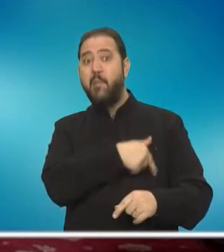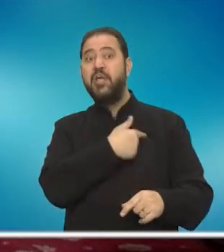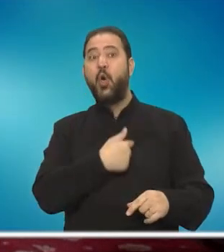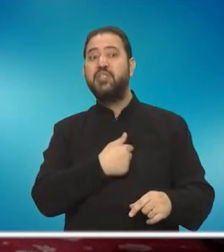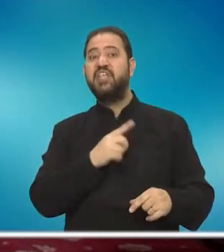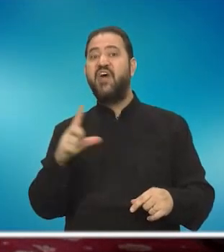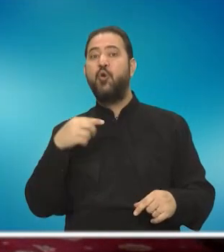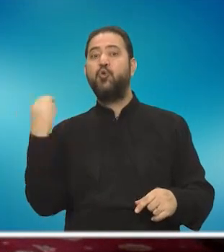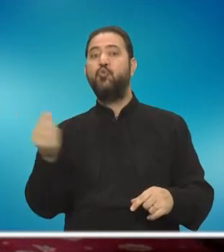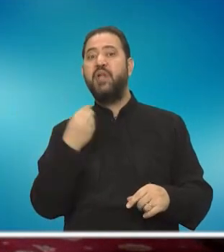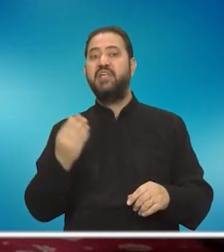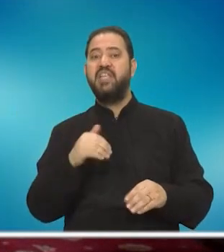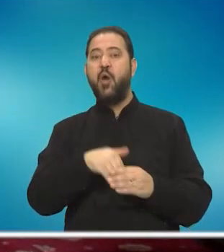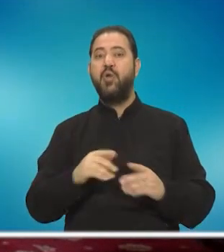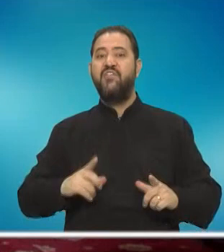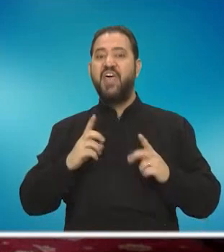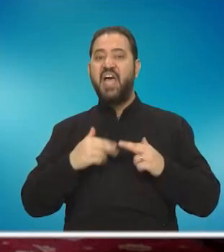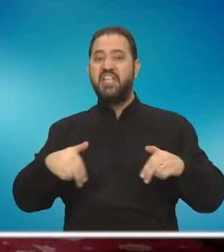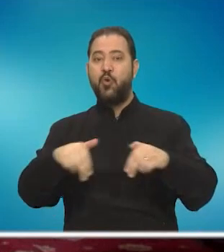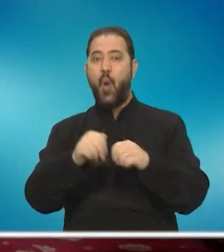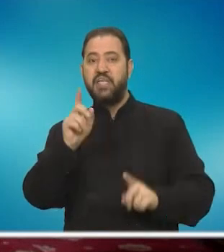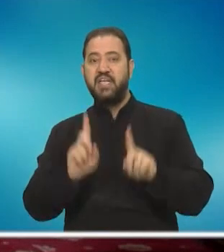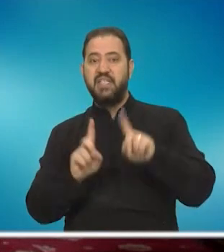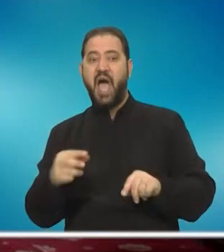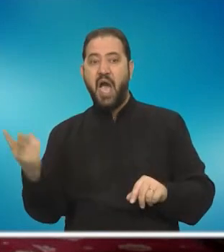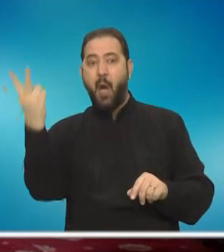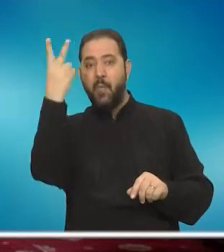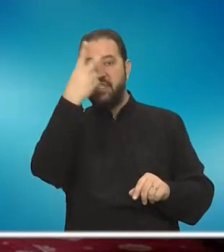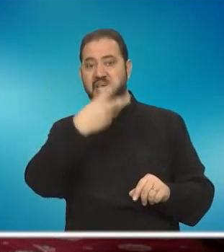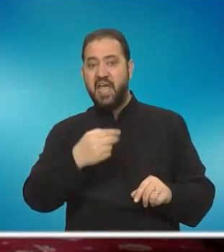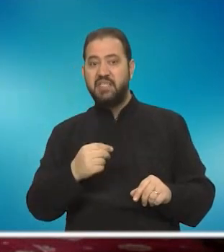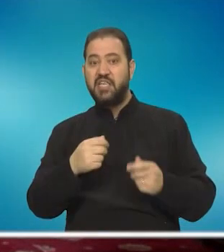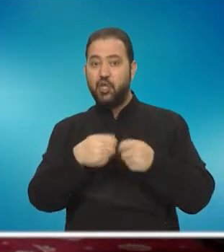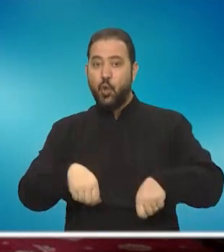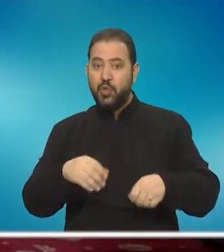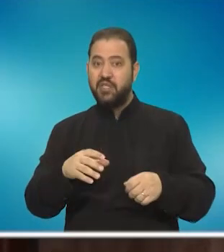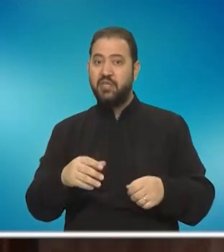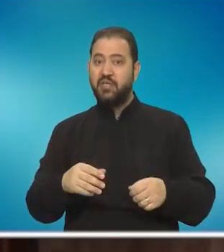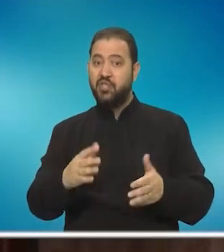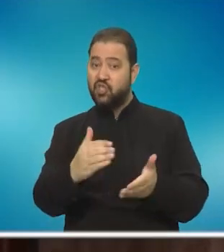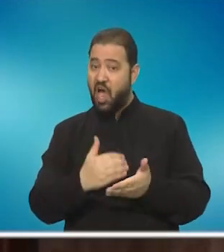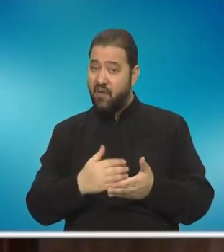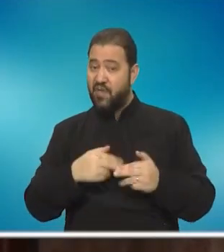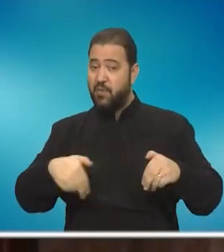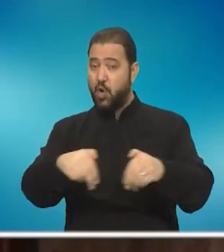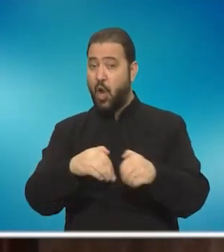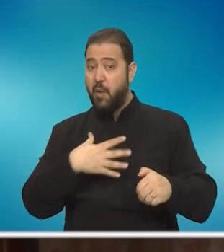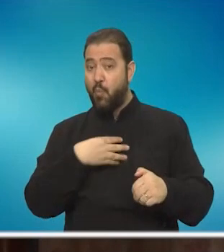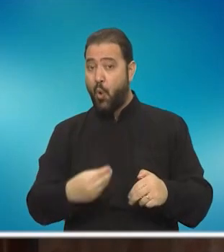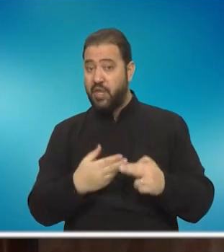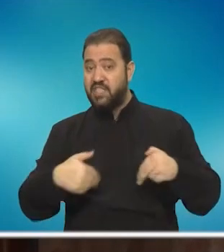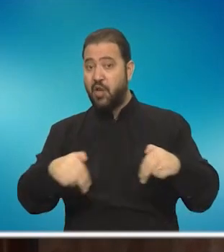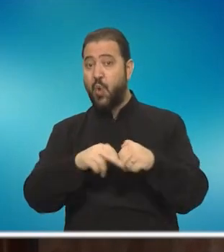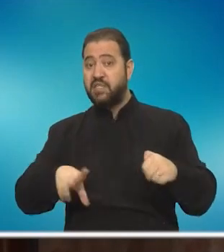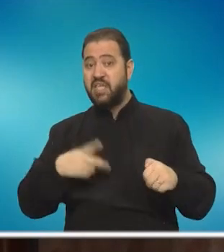zilnică, este până la urmă un act de curaj în societatea în care trăim, în care totul este